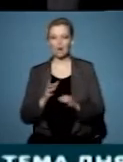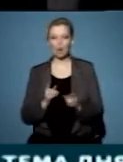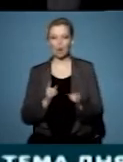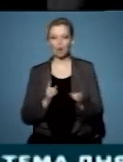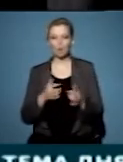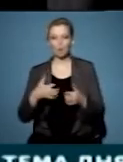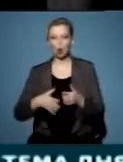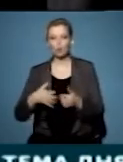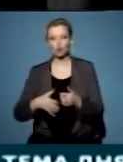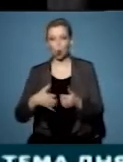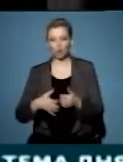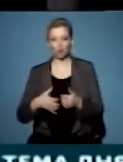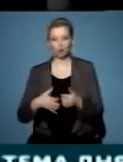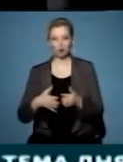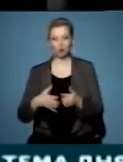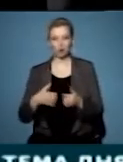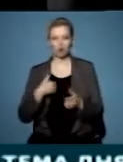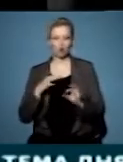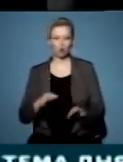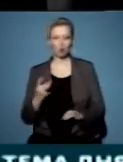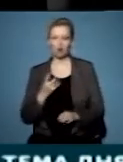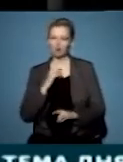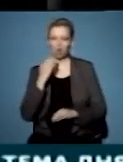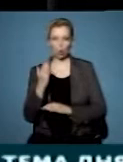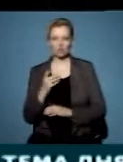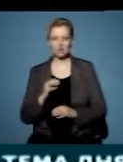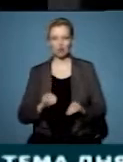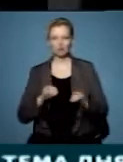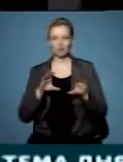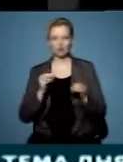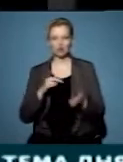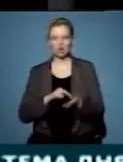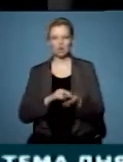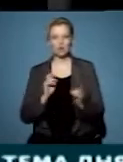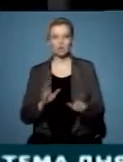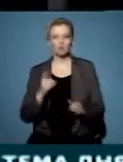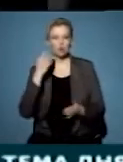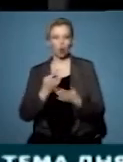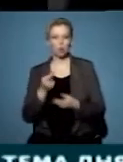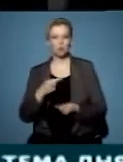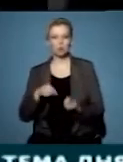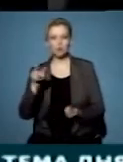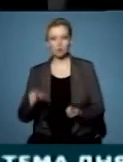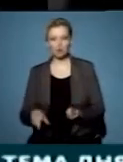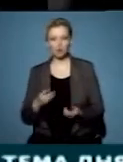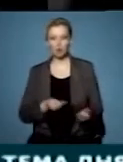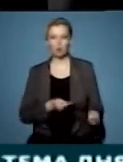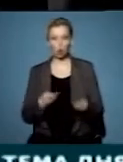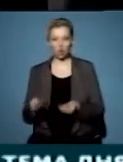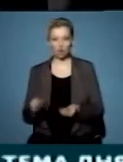проміжковий. Тому я жодного разу не голосувала за підняття тарифу. Тільки, здається, один підприємець, який